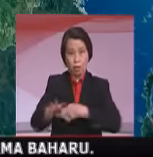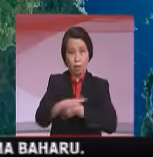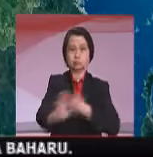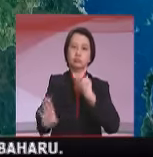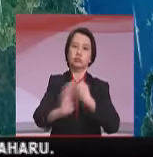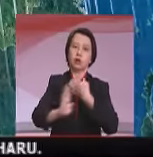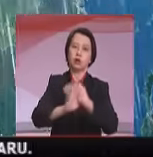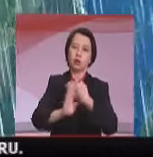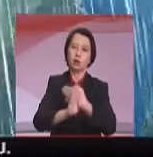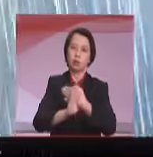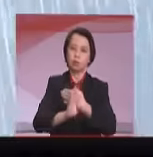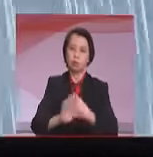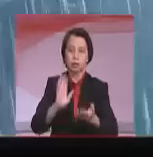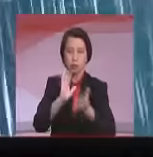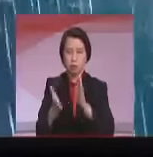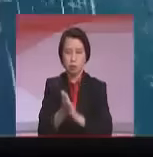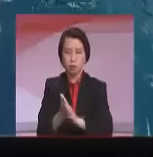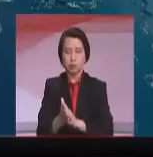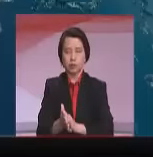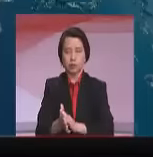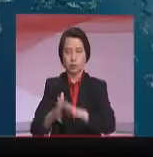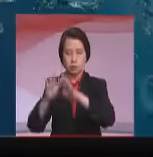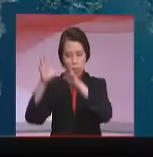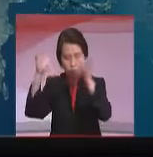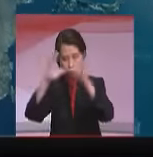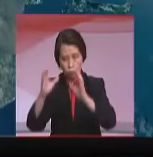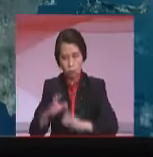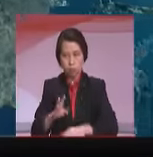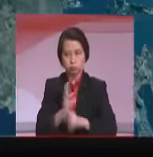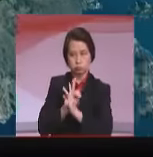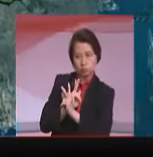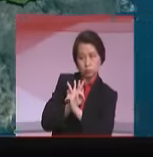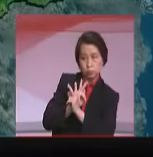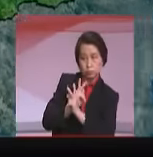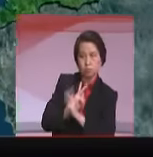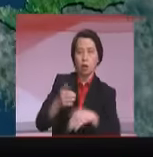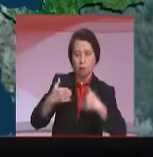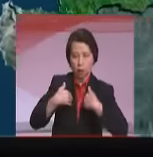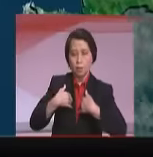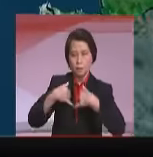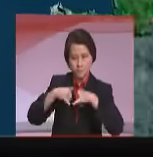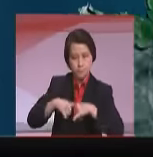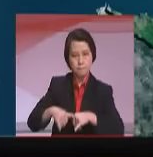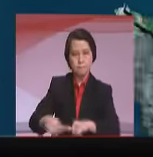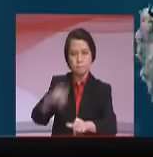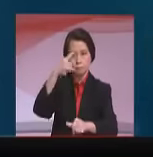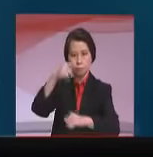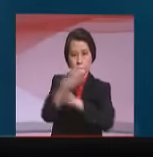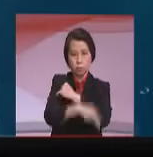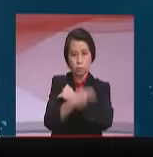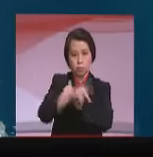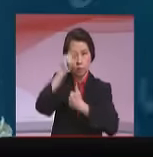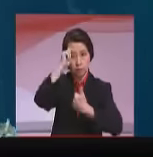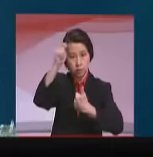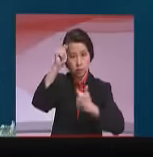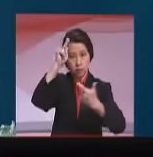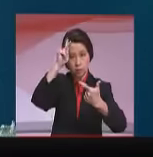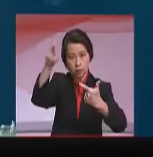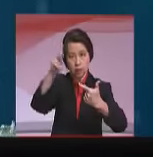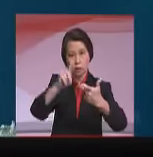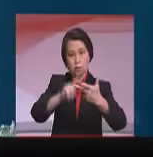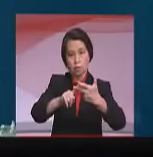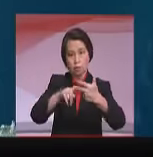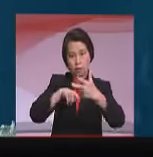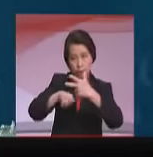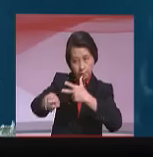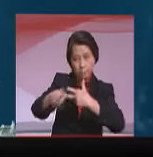laut. Selain itu, amaran cuaca peringkat waspada juga masih lagi dikekalkan bagi negeri Terengganu, Kelantan,